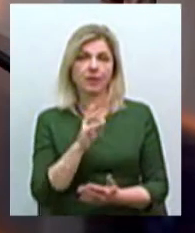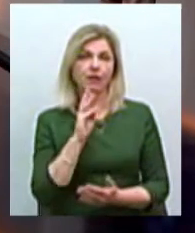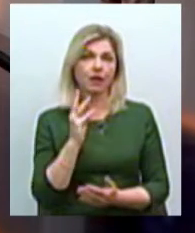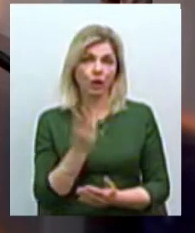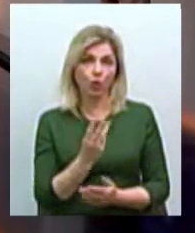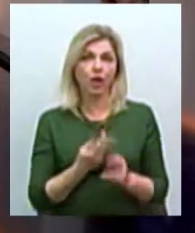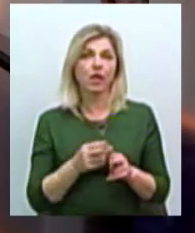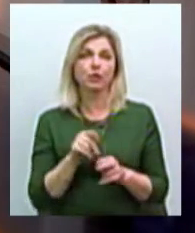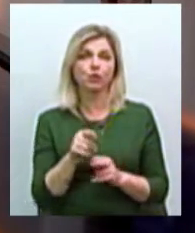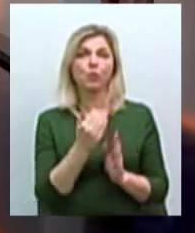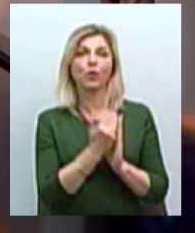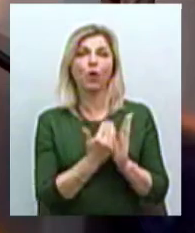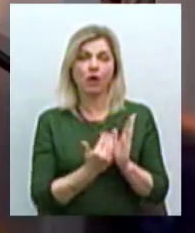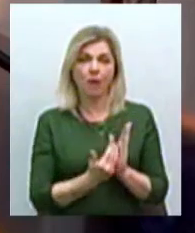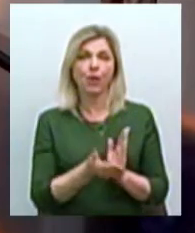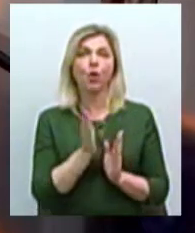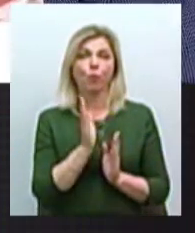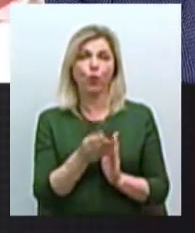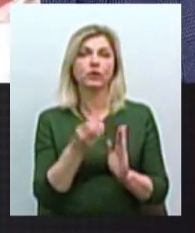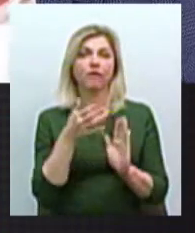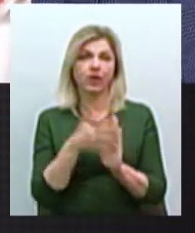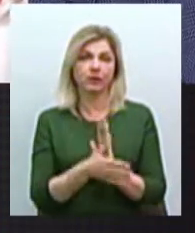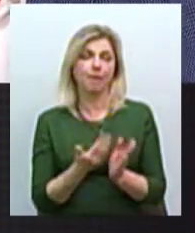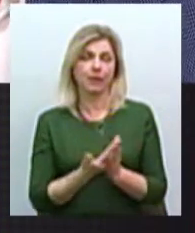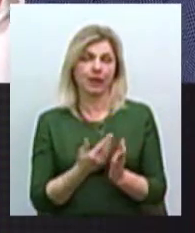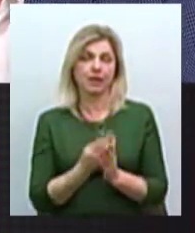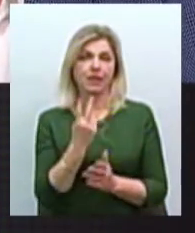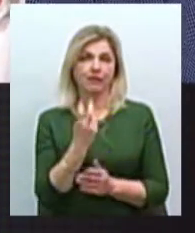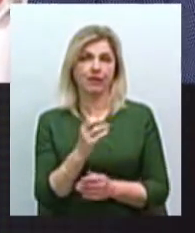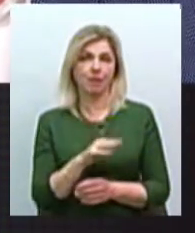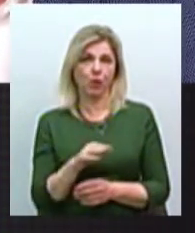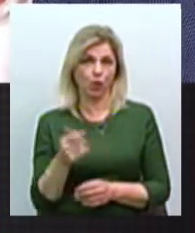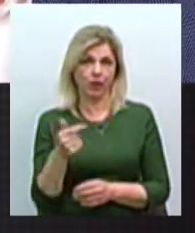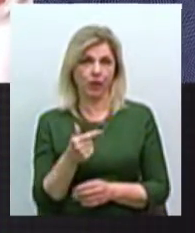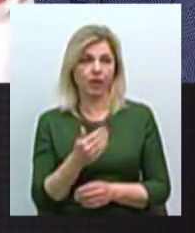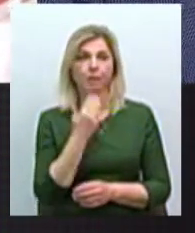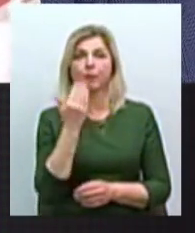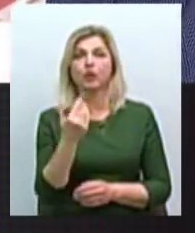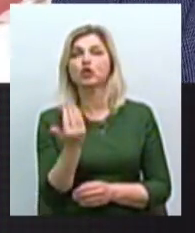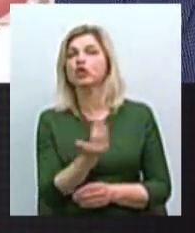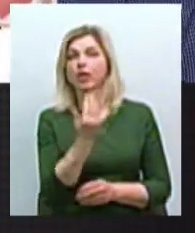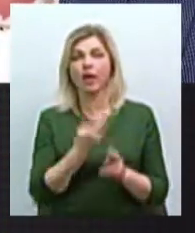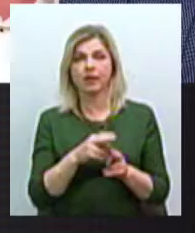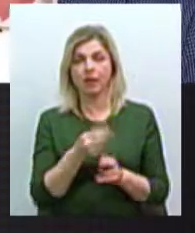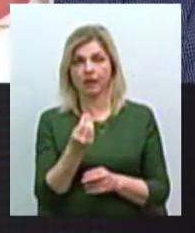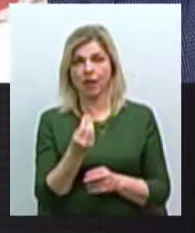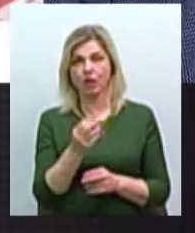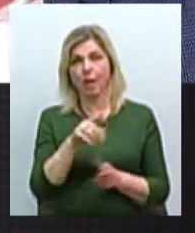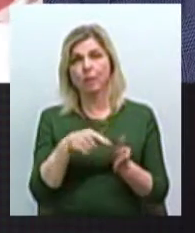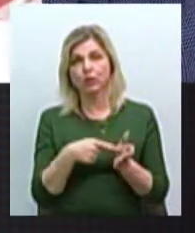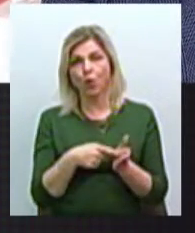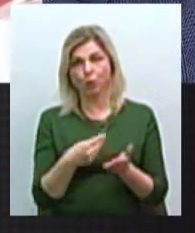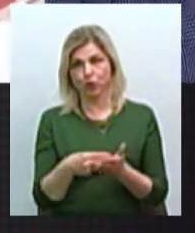на цю програму буде витрачено там десь приблизно 200 мільйонів гривень. Чиї ці кошти? Це кошти міського бюджету,